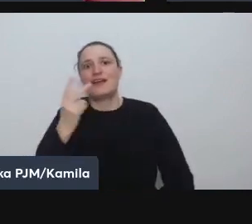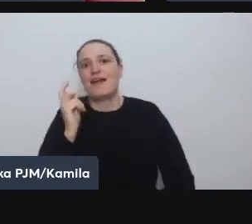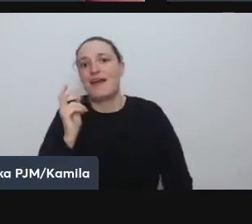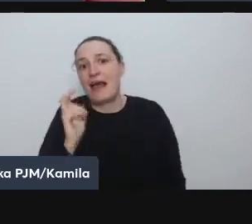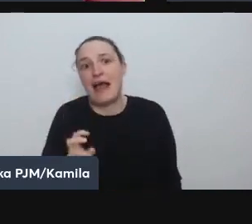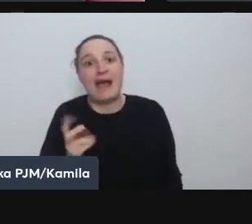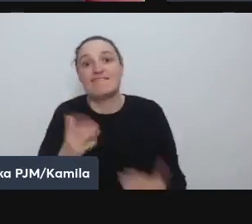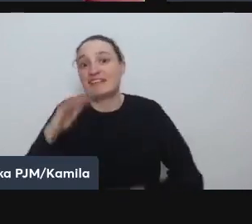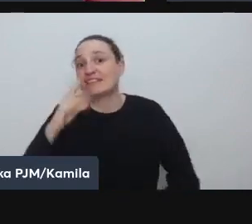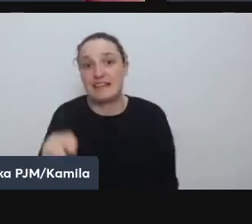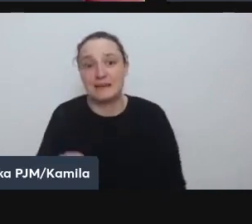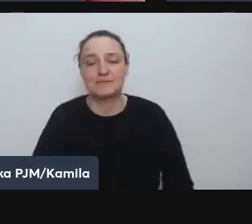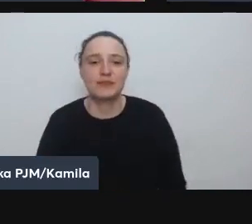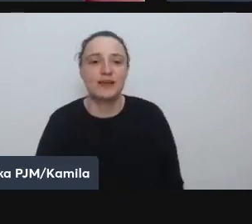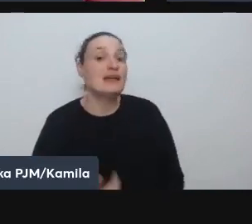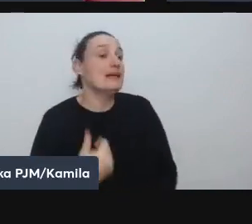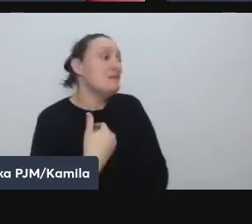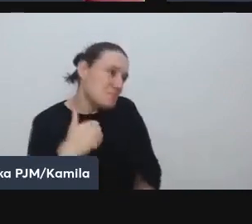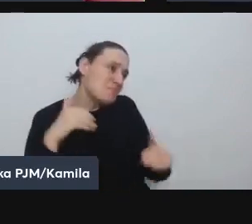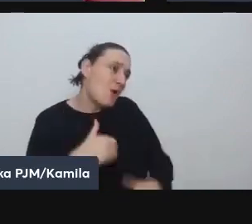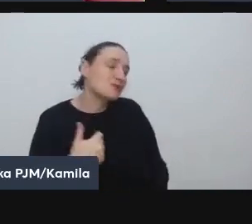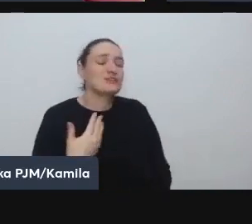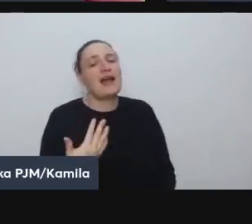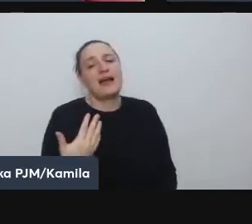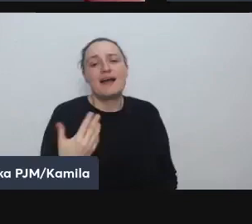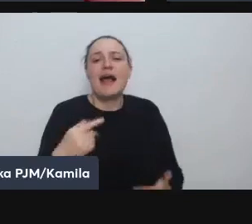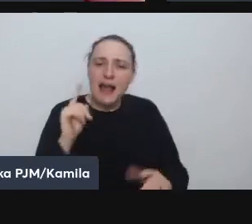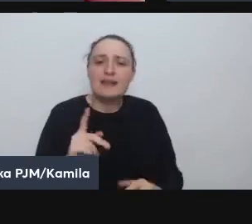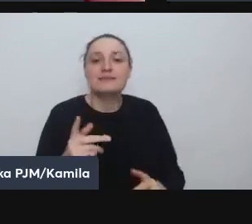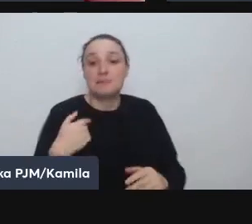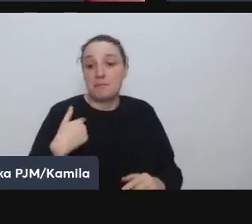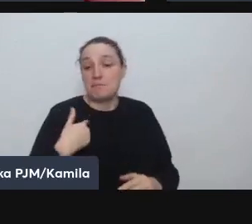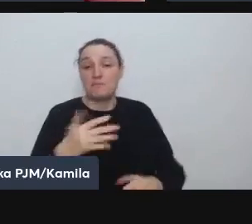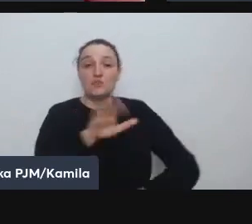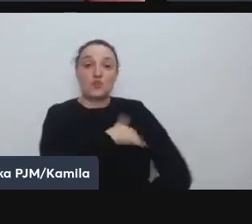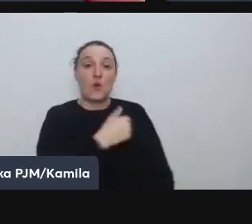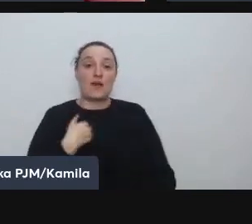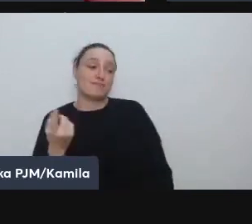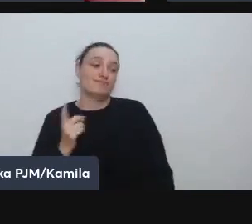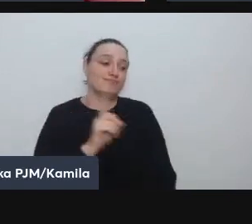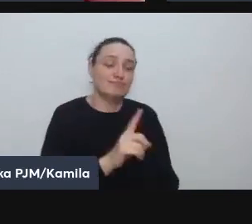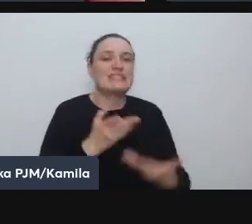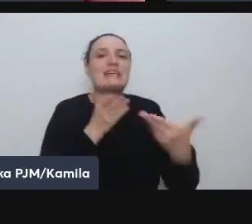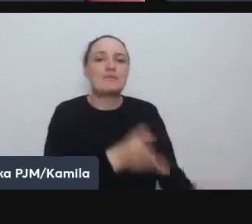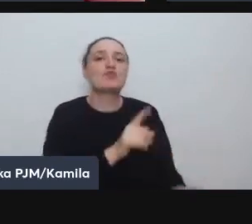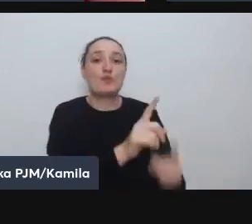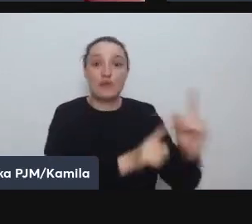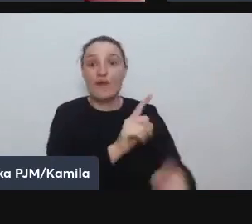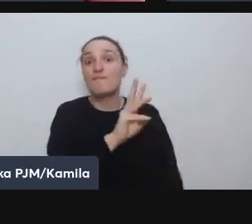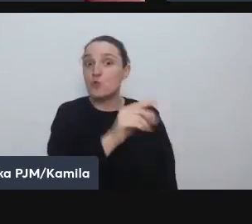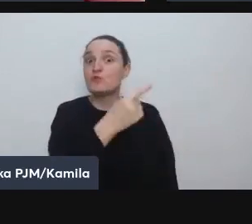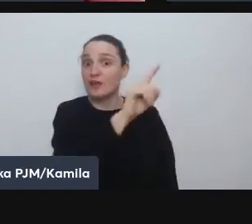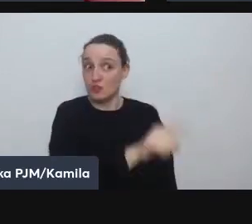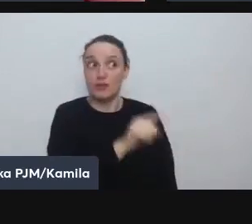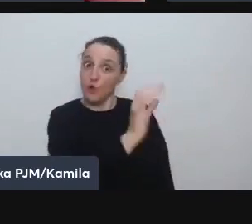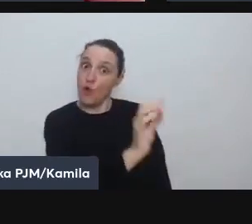szkole. Nie, że jedna osoba, bardziej mi chodzi, że byłam w szkole, do której zaprosiła mnie nauczycielka WDŻ-u. I